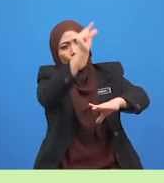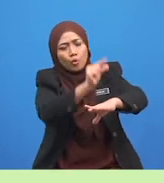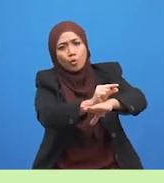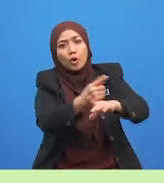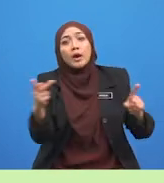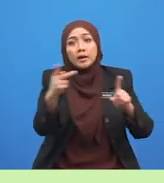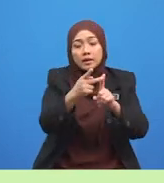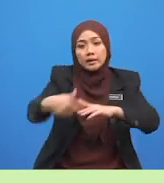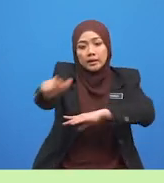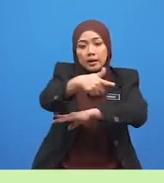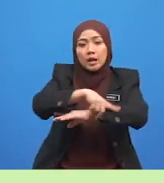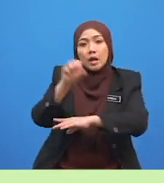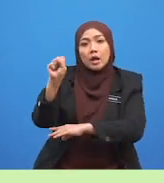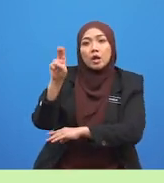Sulu.